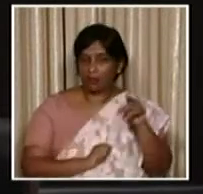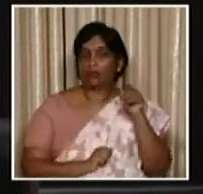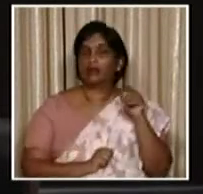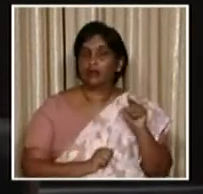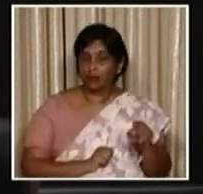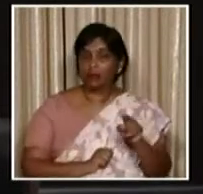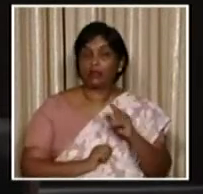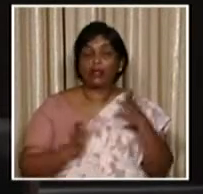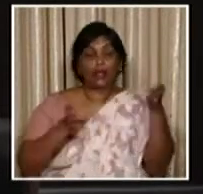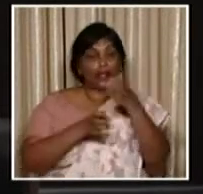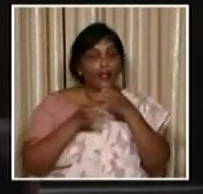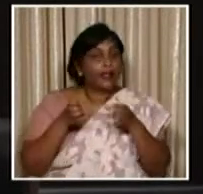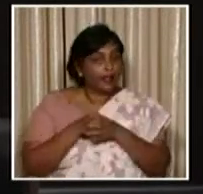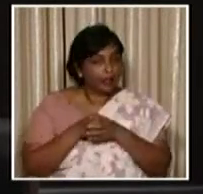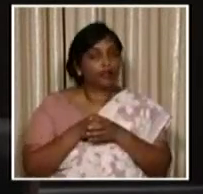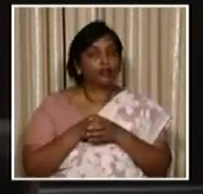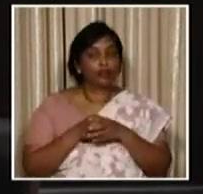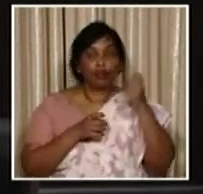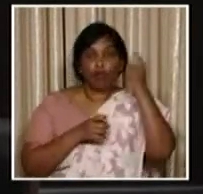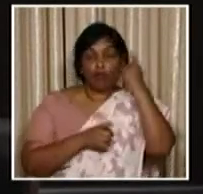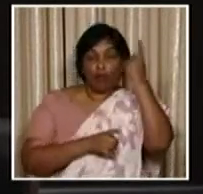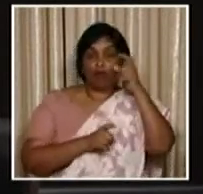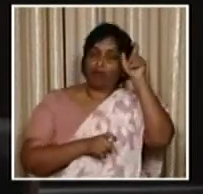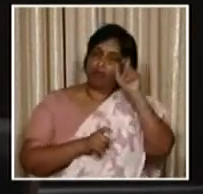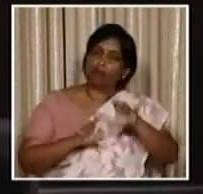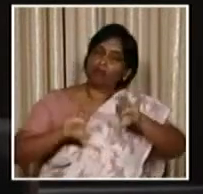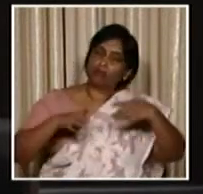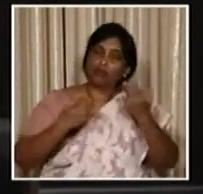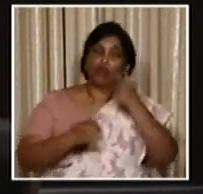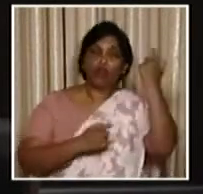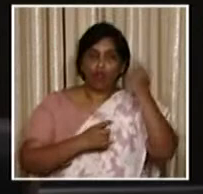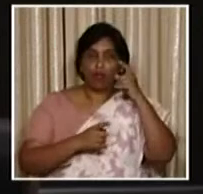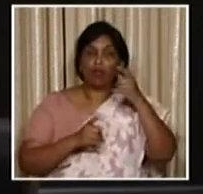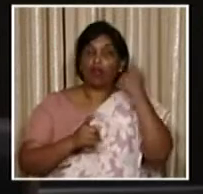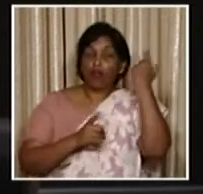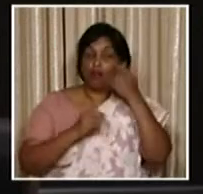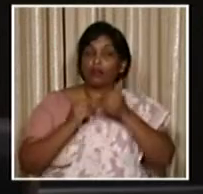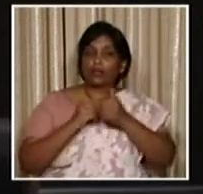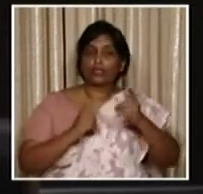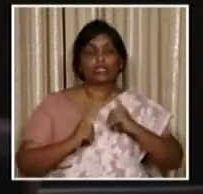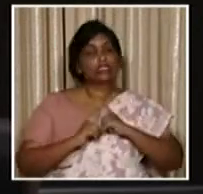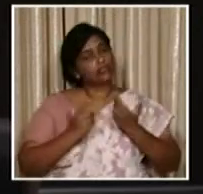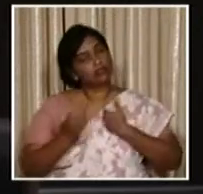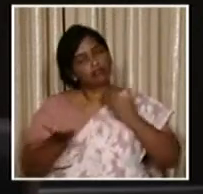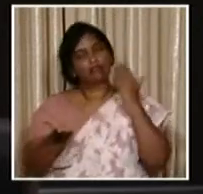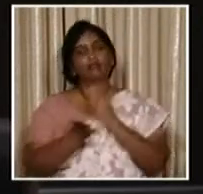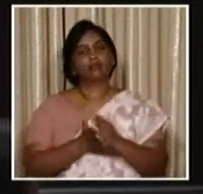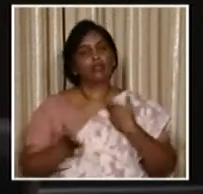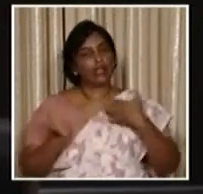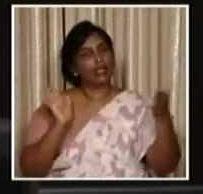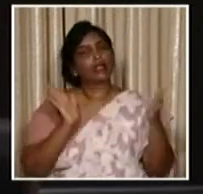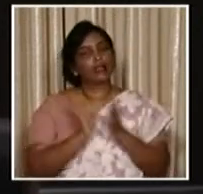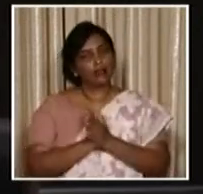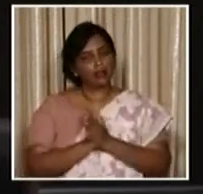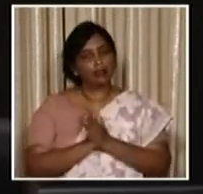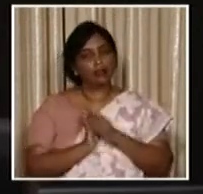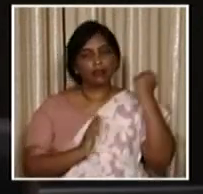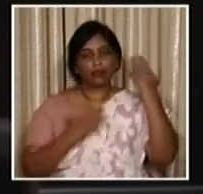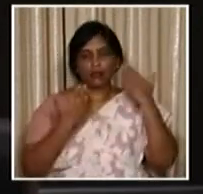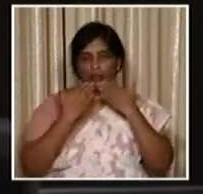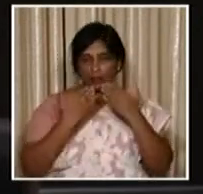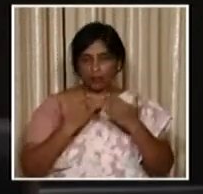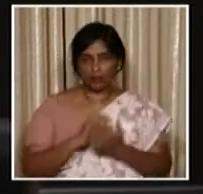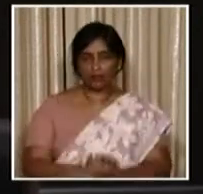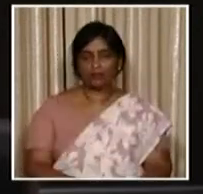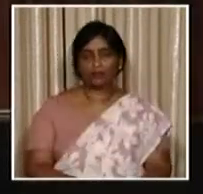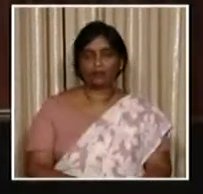එපා එකතු වෙලා පුළුවන් නම් මහා මොලකාරයා බැරිනම් ඕන එකේ කොයමු හොයන තැනට ජීවිතේ දීලා හරි අපි එකතු වෙන්නම් කියමින් නියඳුනා